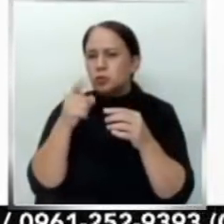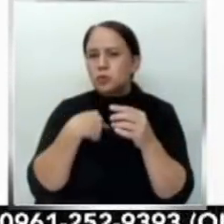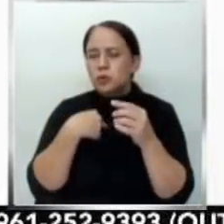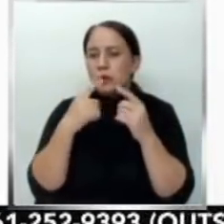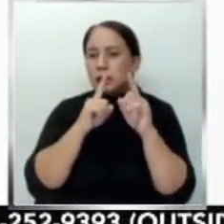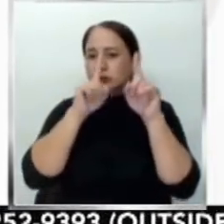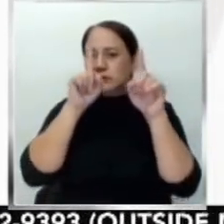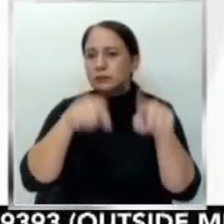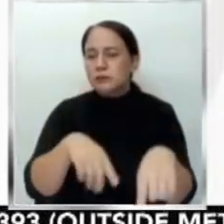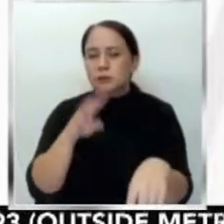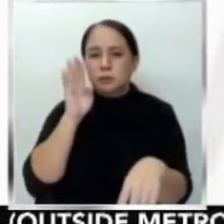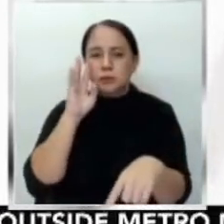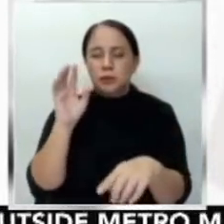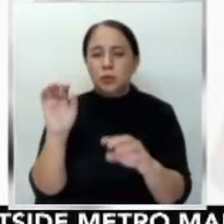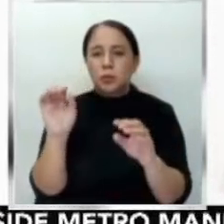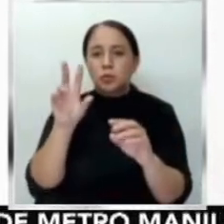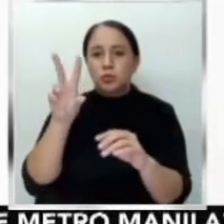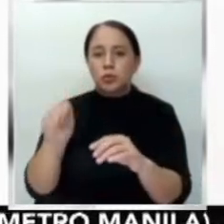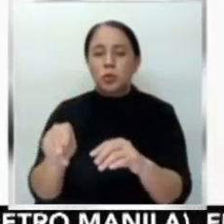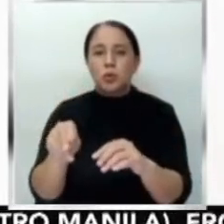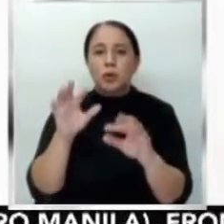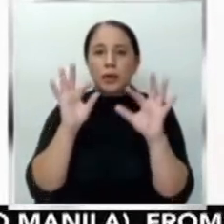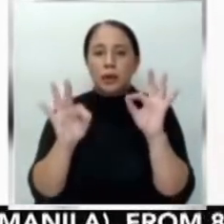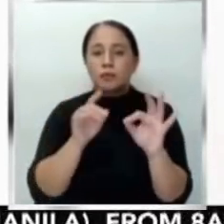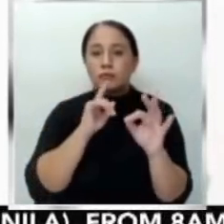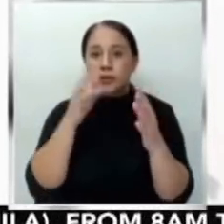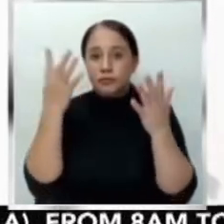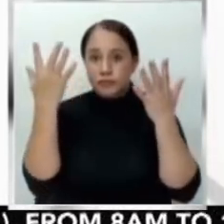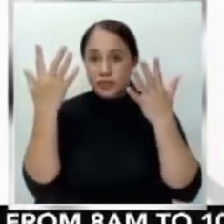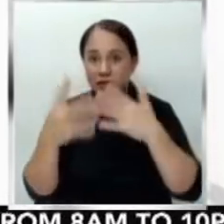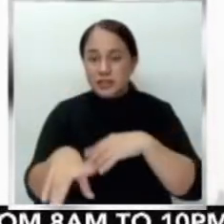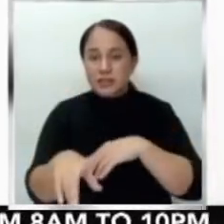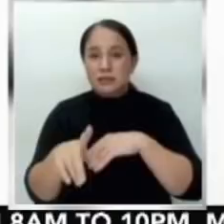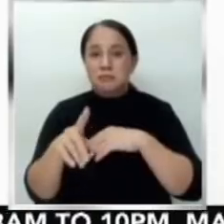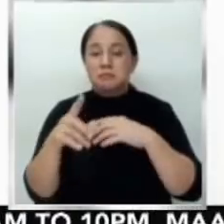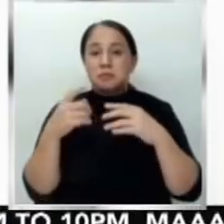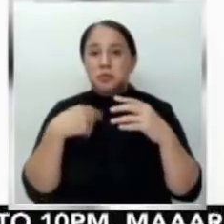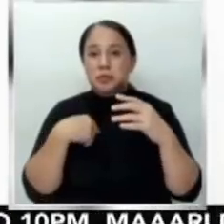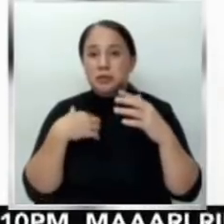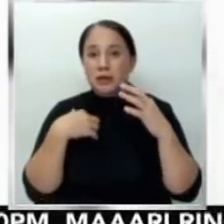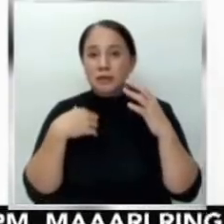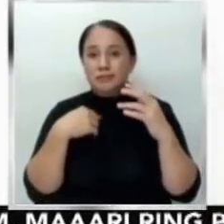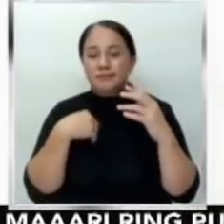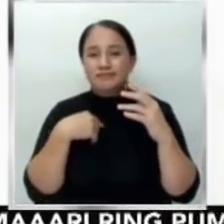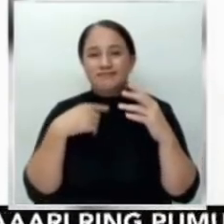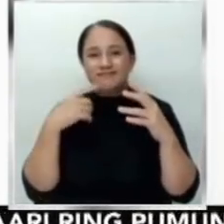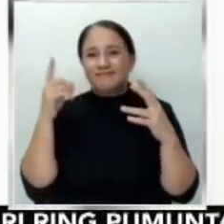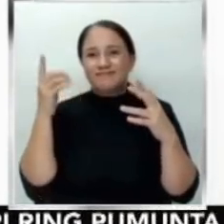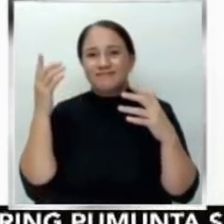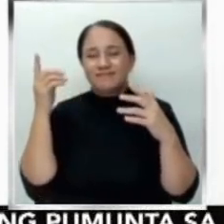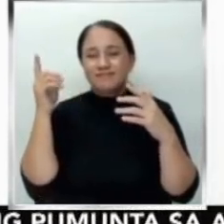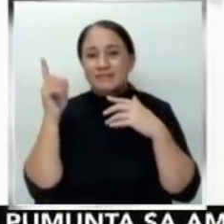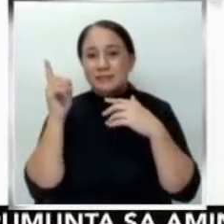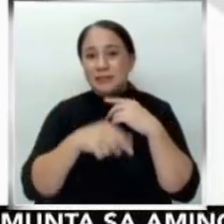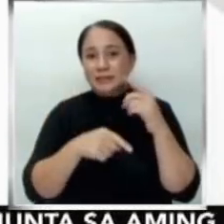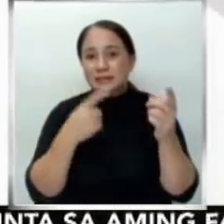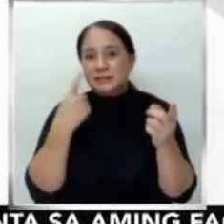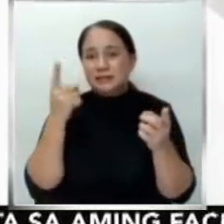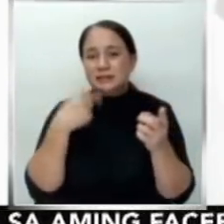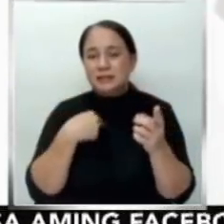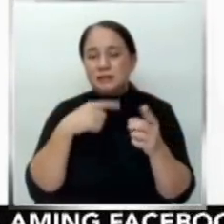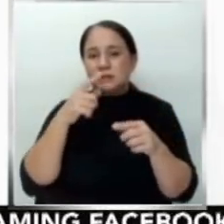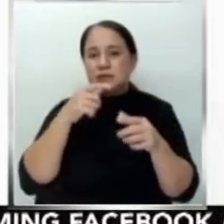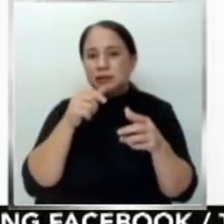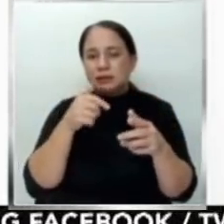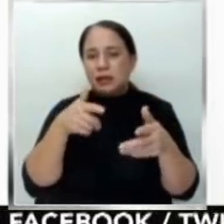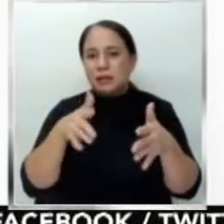no sa tanong kung nahatulan na siya ng isang kaso para ma-disqualify at hindi na siya makahawak na opisina ng gobyerno.